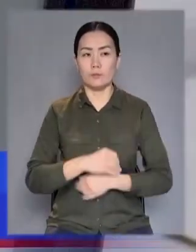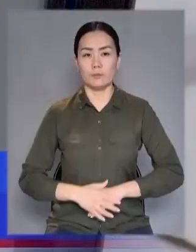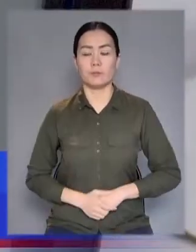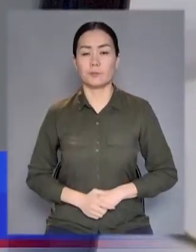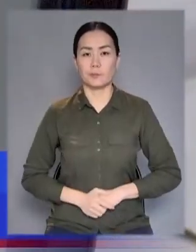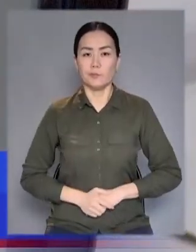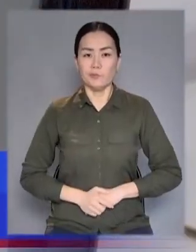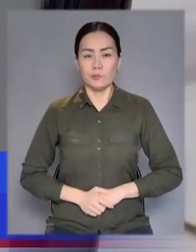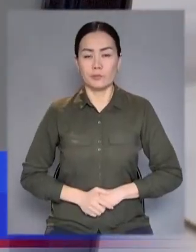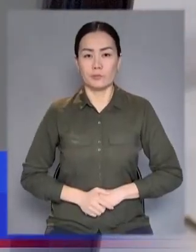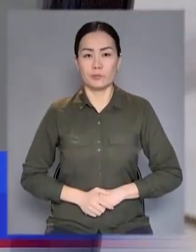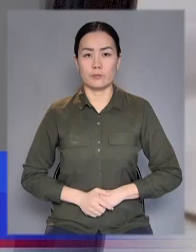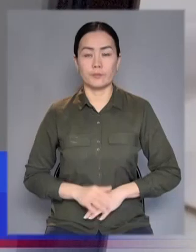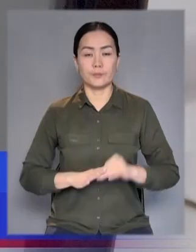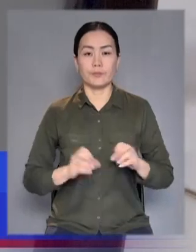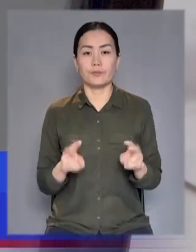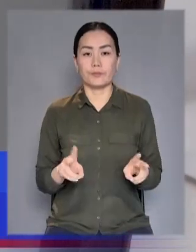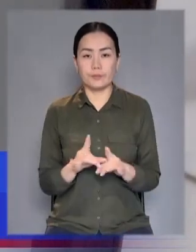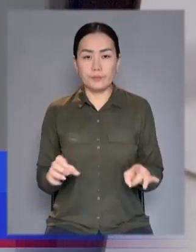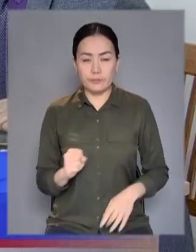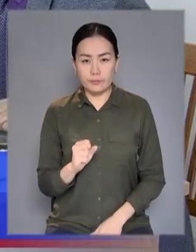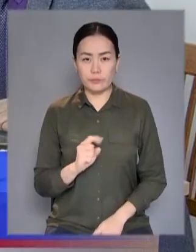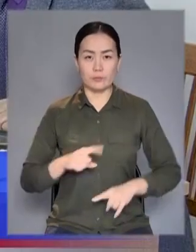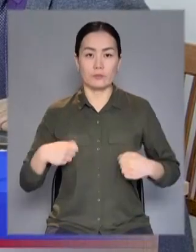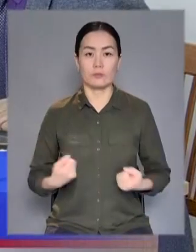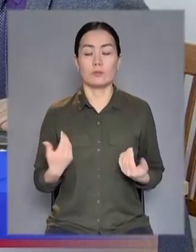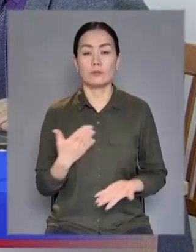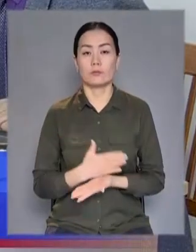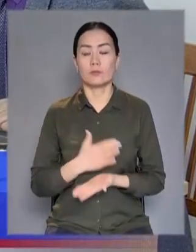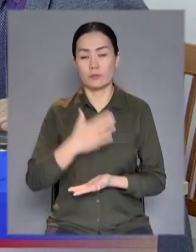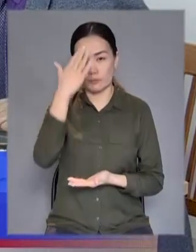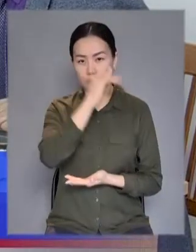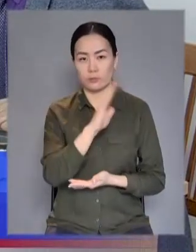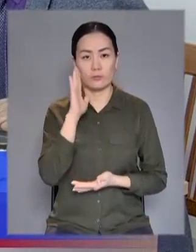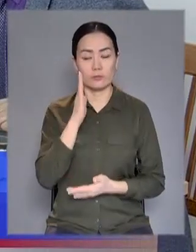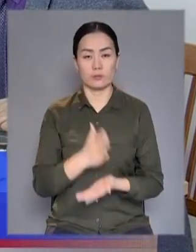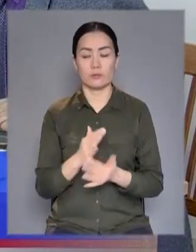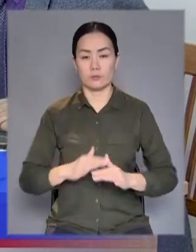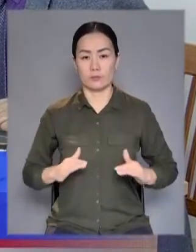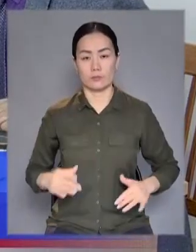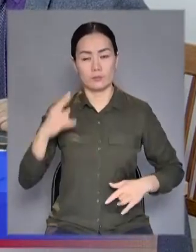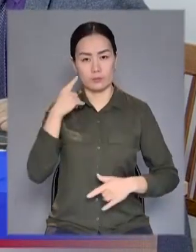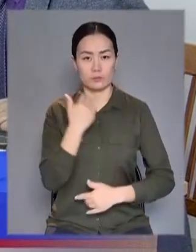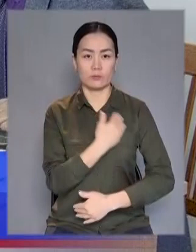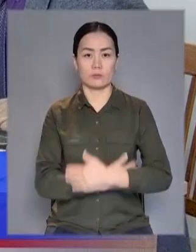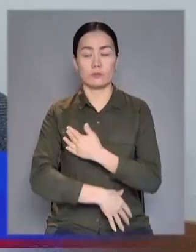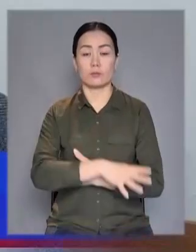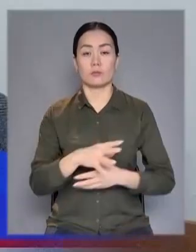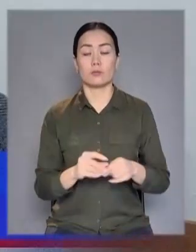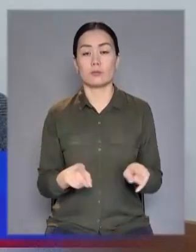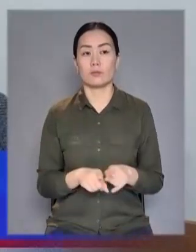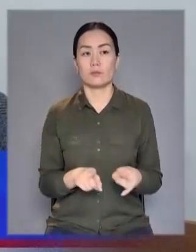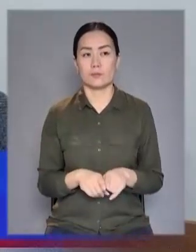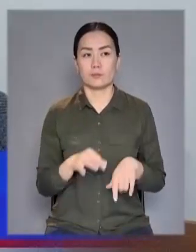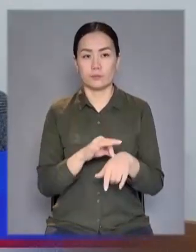инвалидностью. По словам специалистов, особая поддержка оказывается родителям, имеющим детей с ограниченными возможностями, а